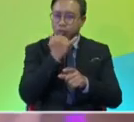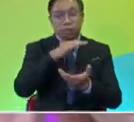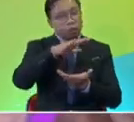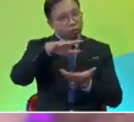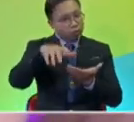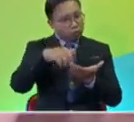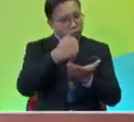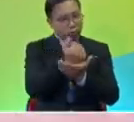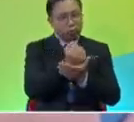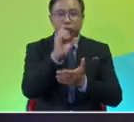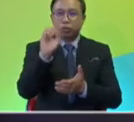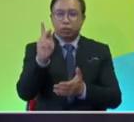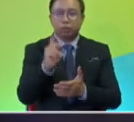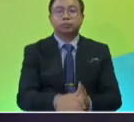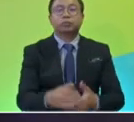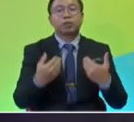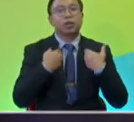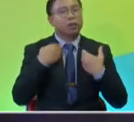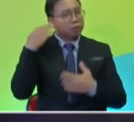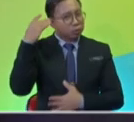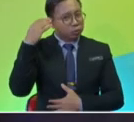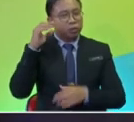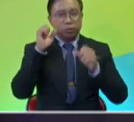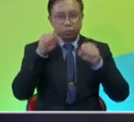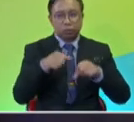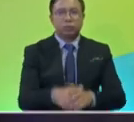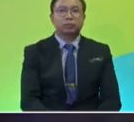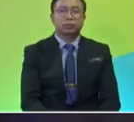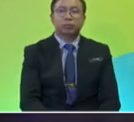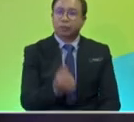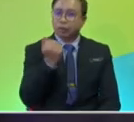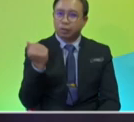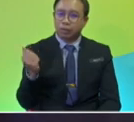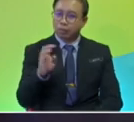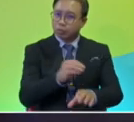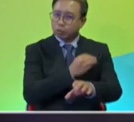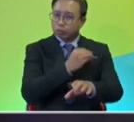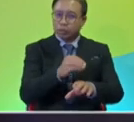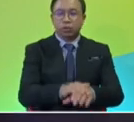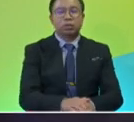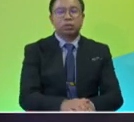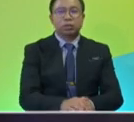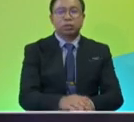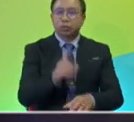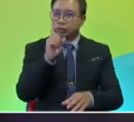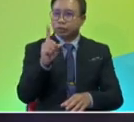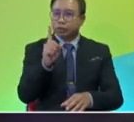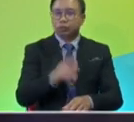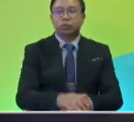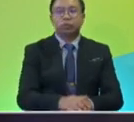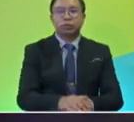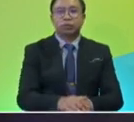okey semua semua okey asalkan ada bunyi Cikgu ya betul alat Muzik ni sebab kita nak sebab alat Muzik ni adalah salah satu